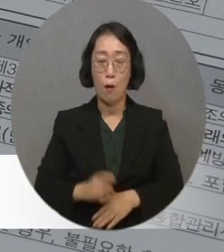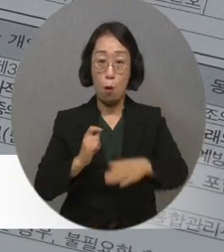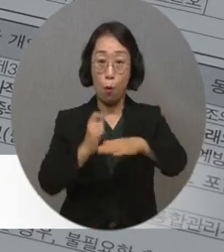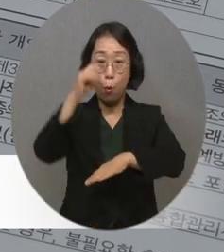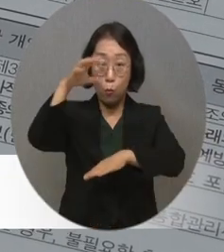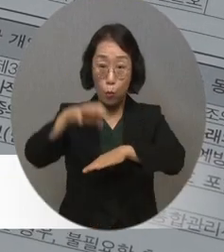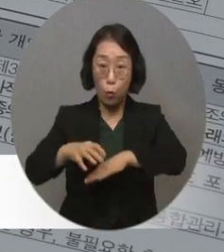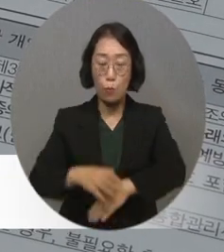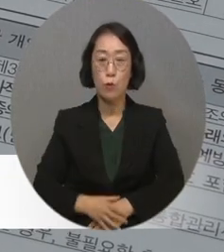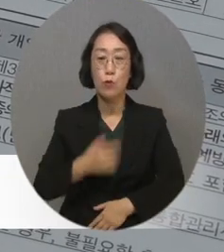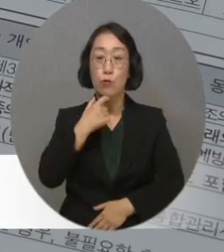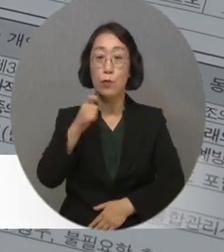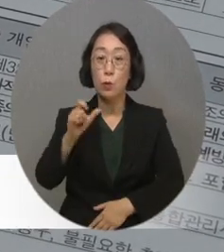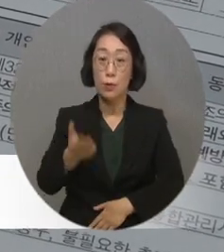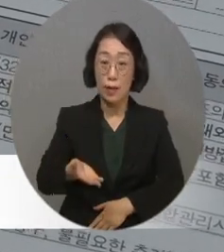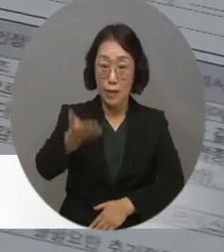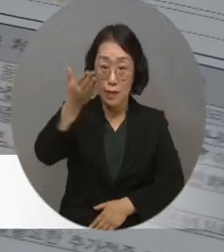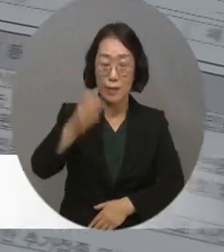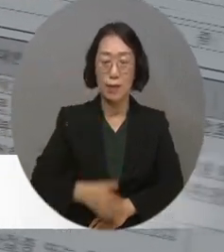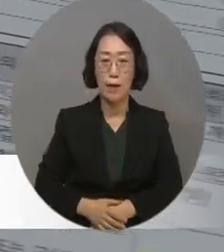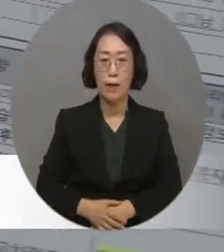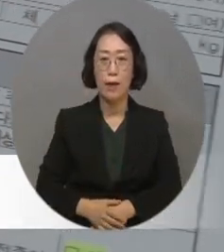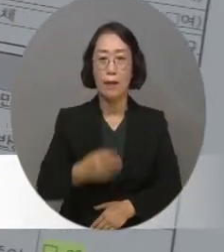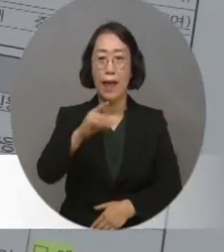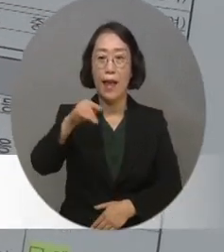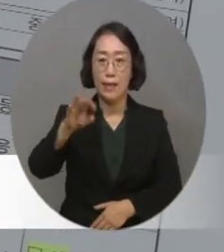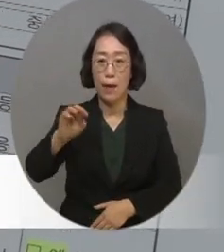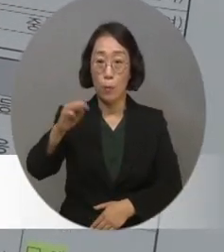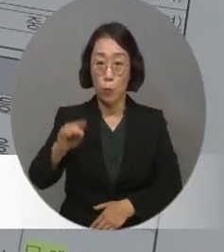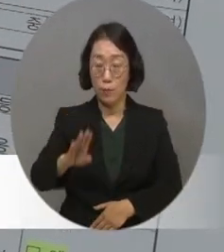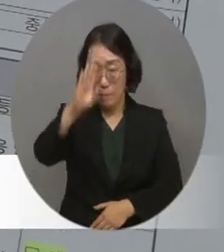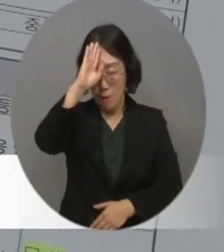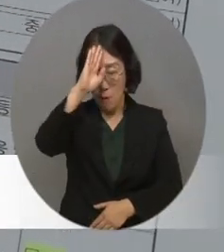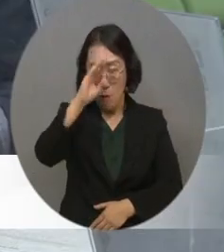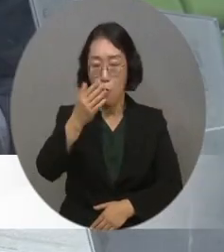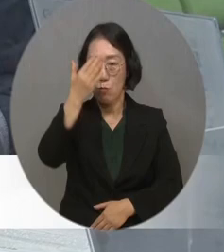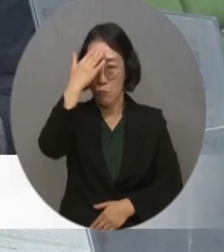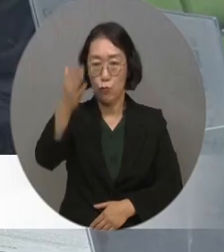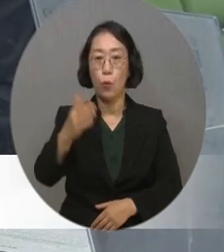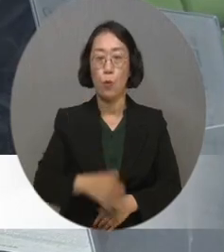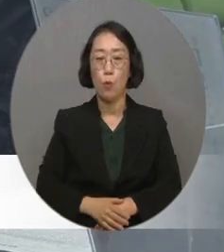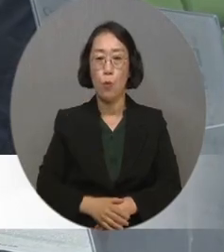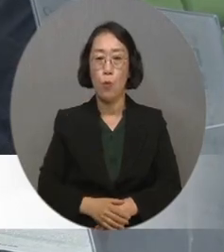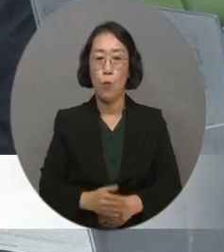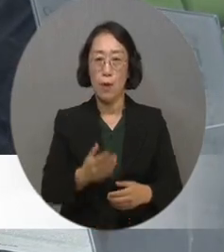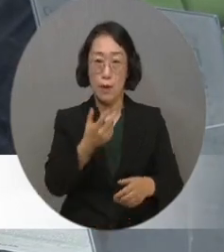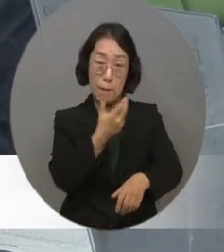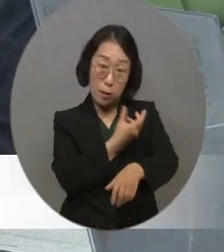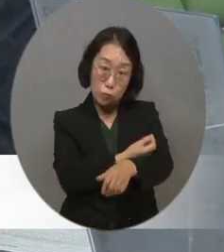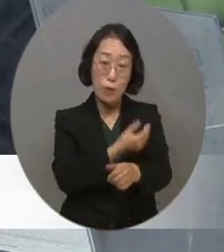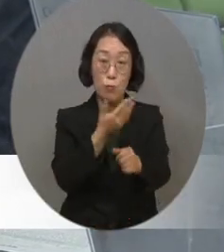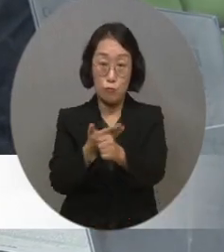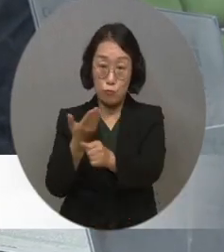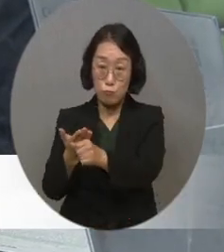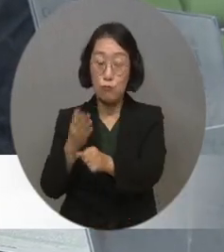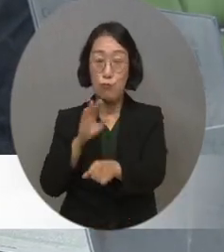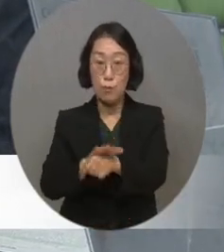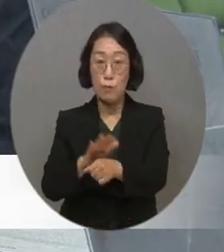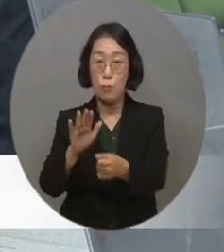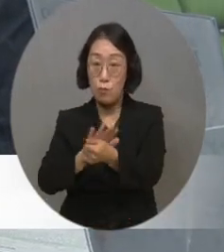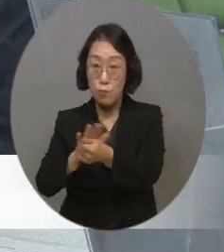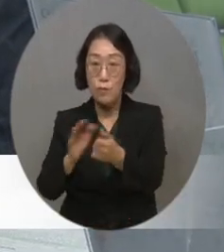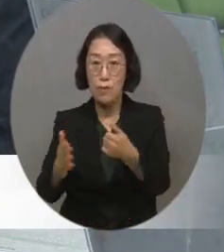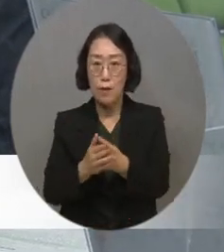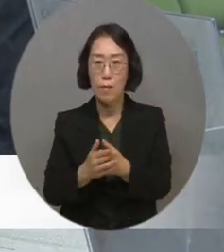초부터 65세 이상 국민 대상포진 무료 예방 접종을 운영하는 등 다양한 정책으로 국민 보건 복지 향상을